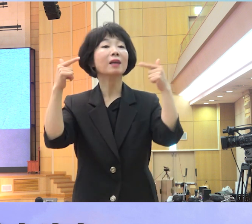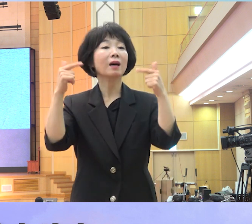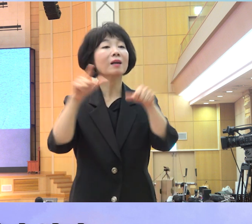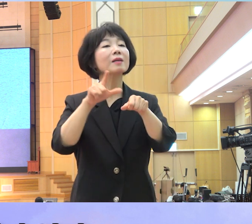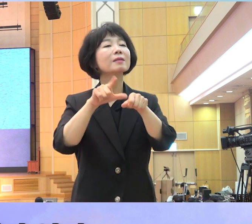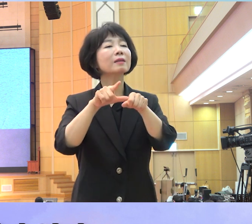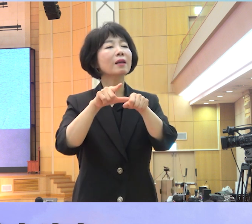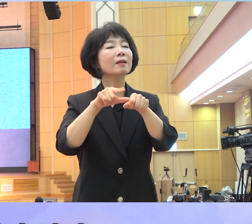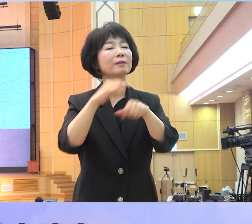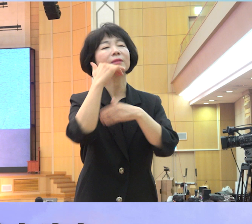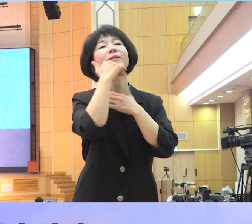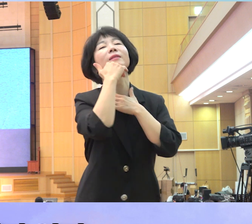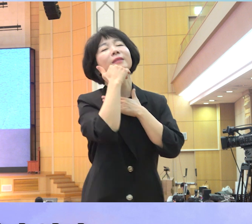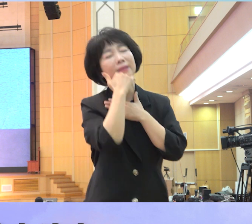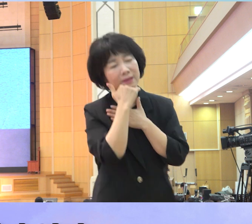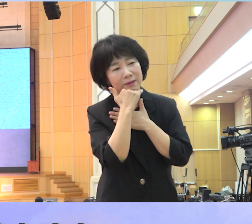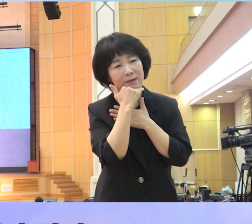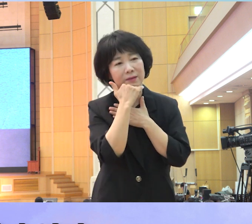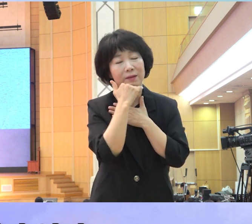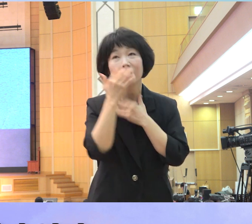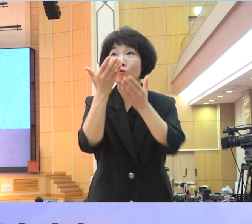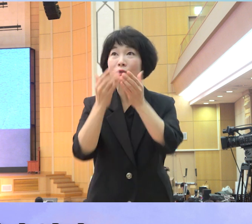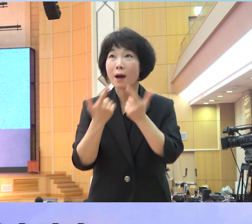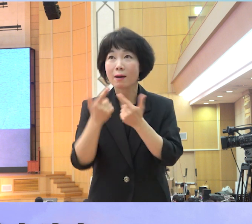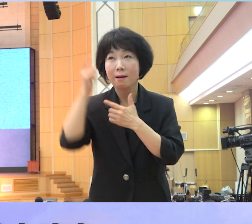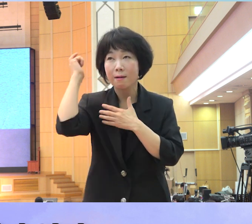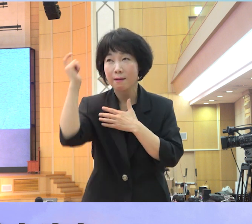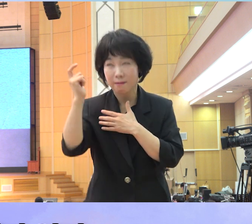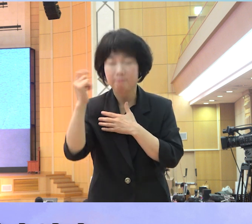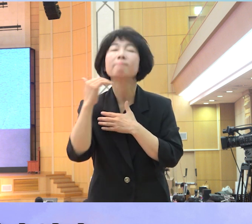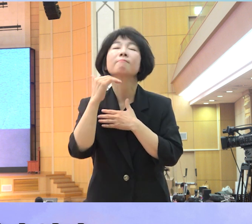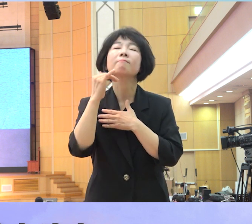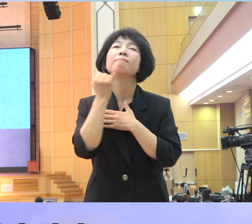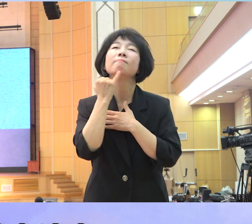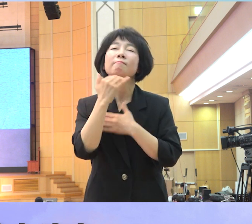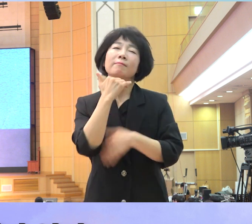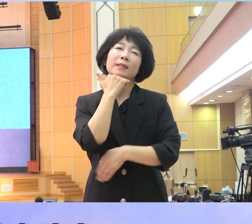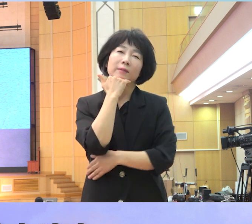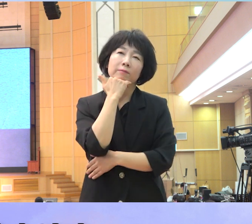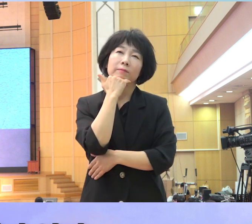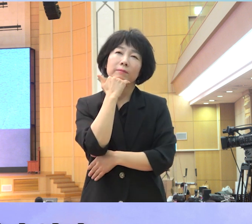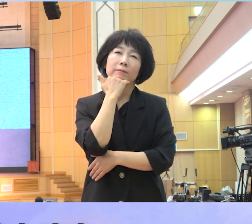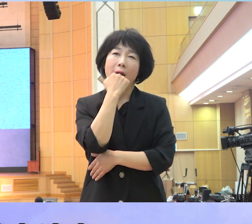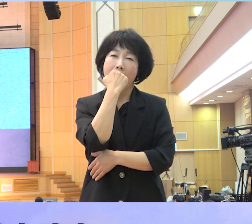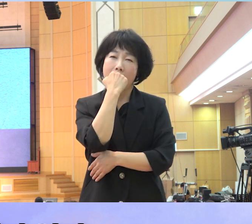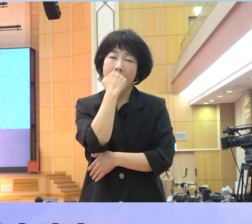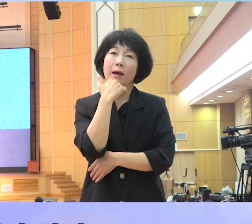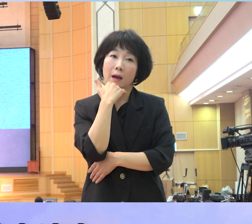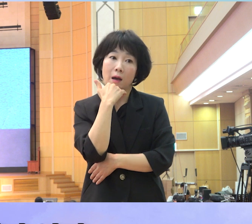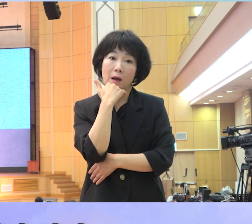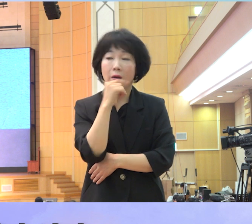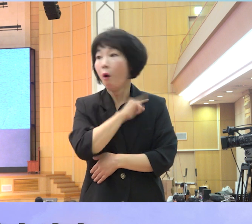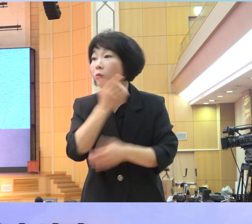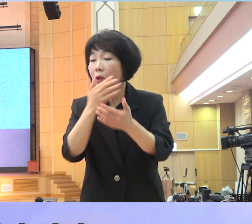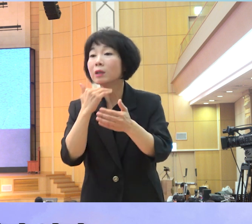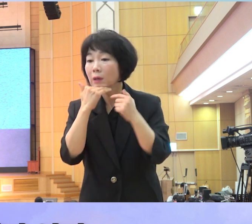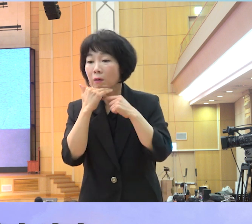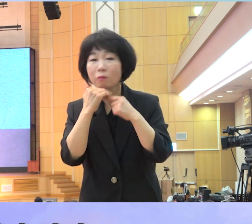기다리면요 더 좋은 거 주시는 거예요. 이 기다림이 굉장히 중요한 거거든요. 심지어